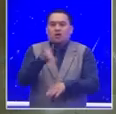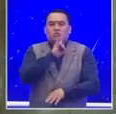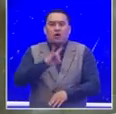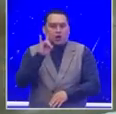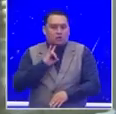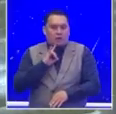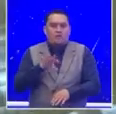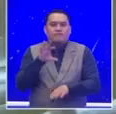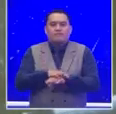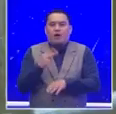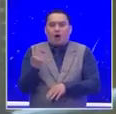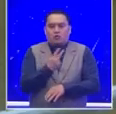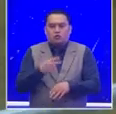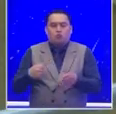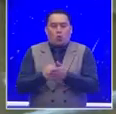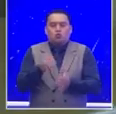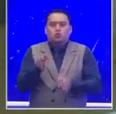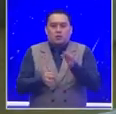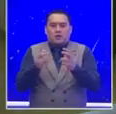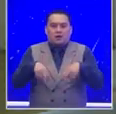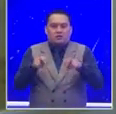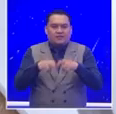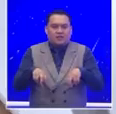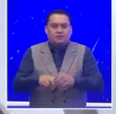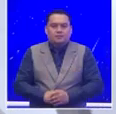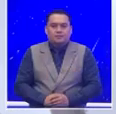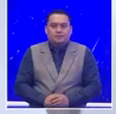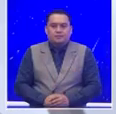женщина. По обоим фактам ведется досудебное разбирательство.